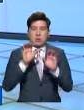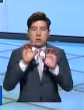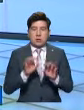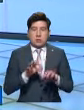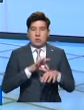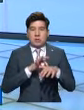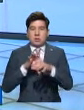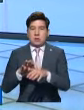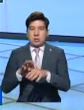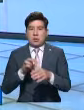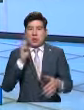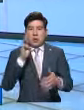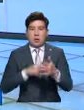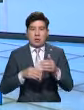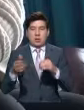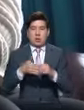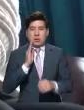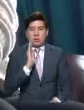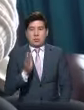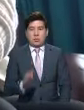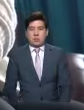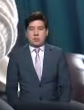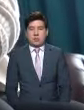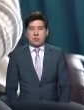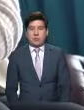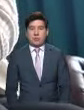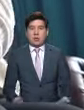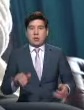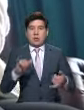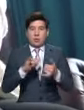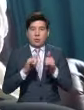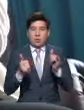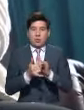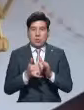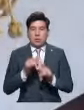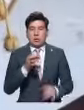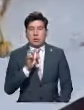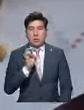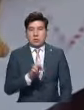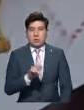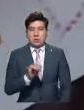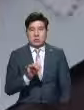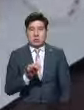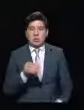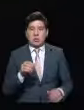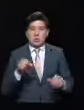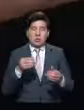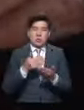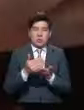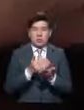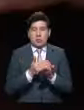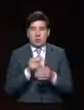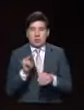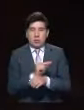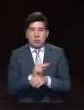тасымалдағандар қылмыстық жауапкершілікке тартылмақ. Орал қаласының тұрғыны Тілектес Байқадам адыраспанның емдік қасиетін бала күнінен білет.